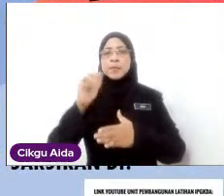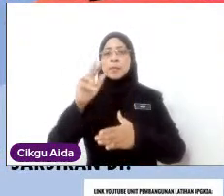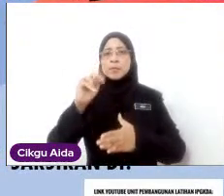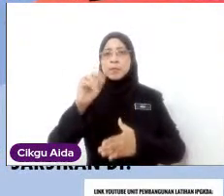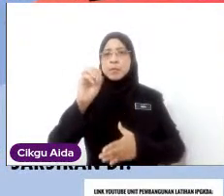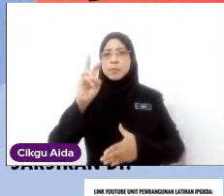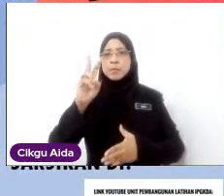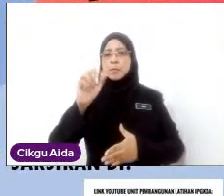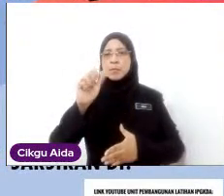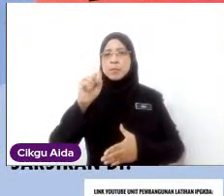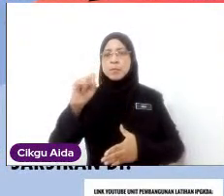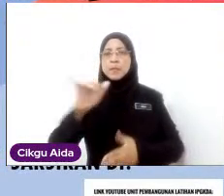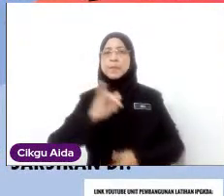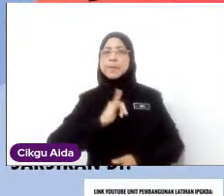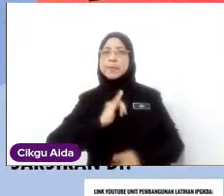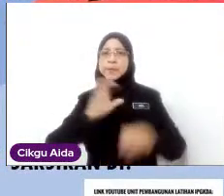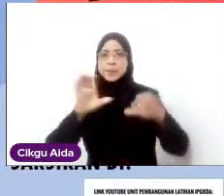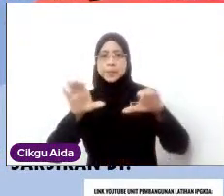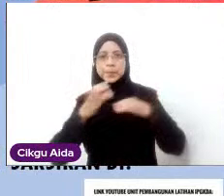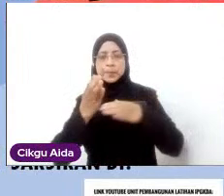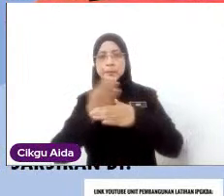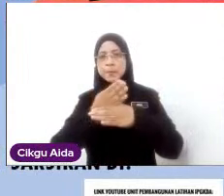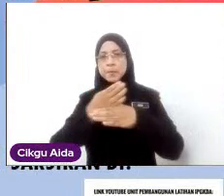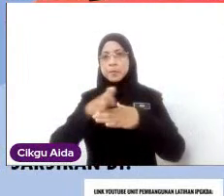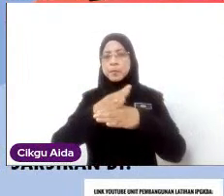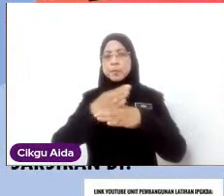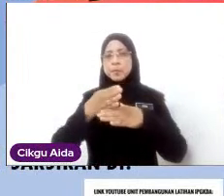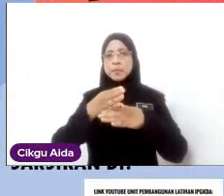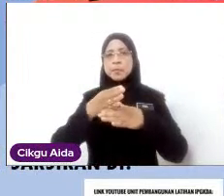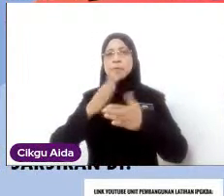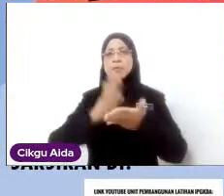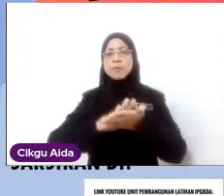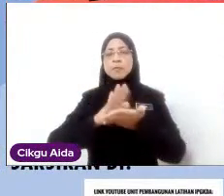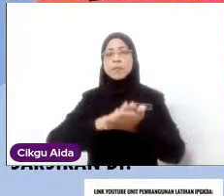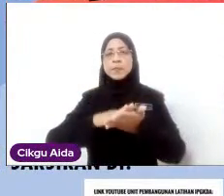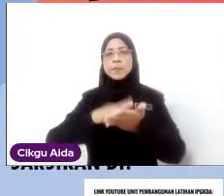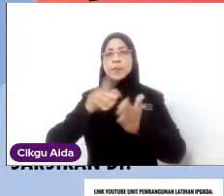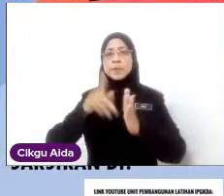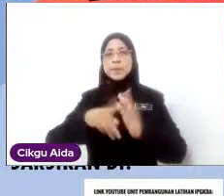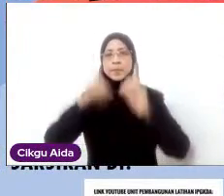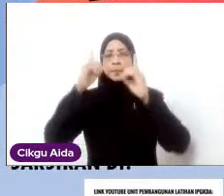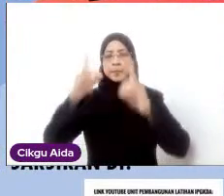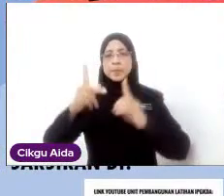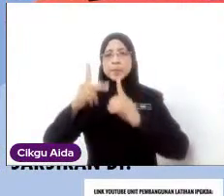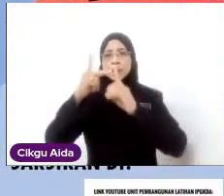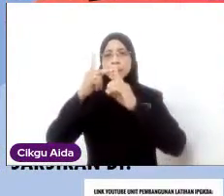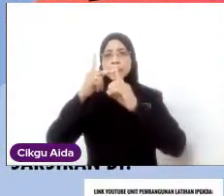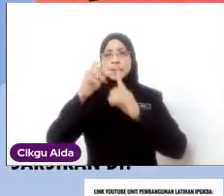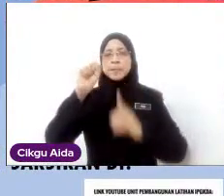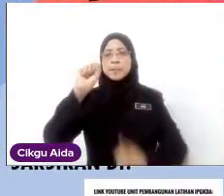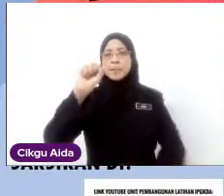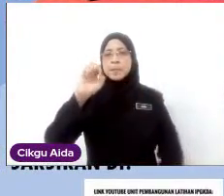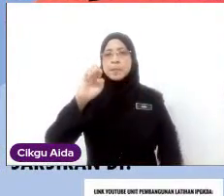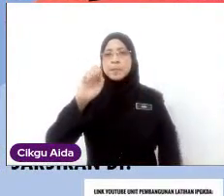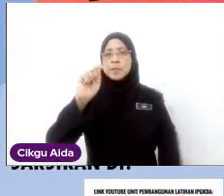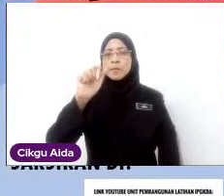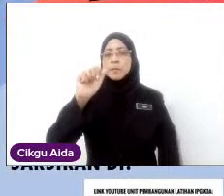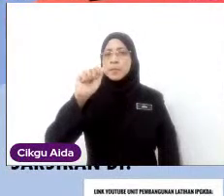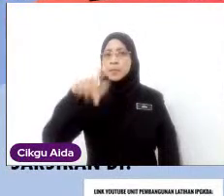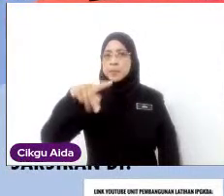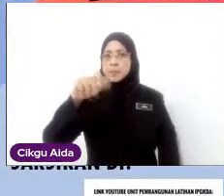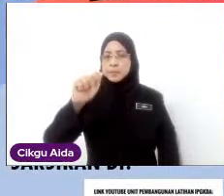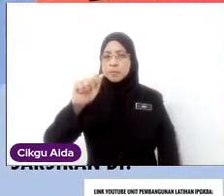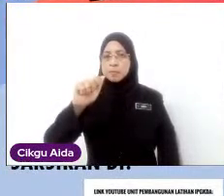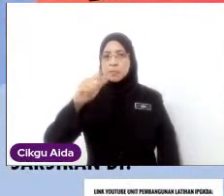guru di SMK Pendidikan Khas Setapak hasilkan supaya memberi idea kepada adik-adik di IPG